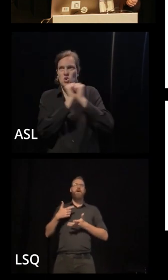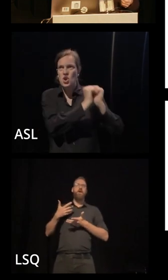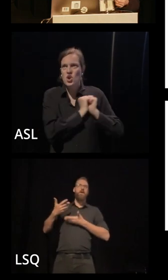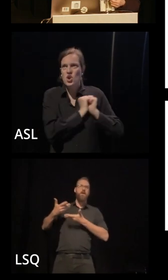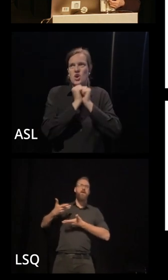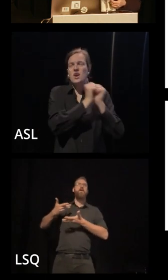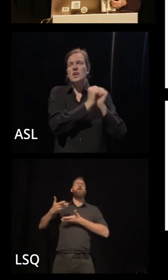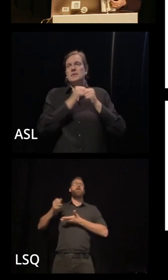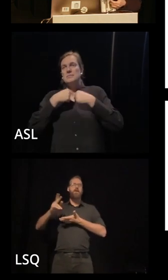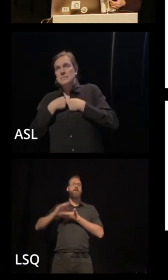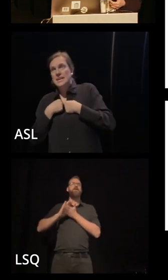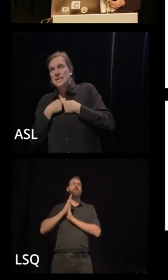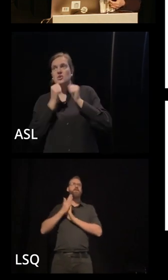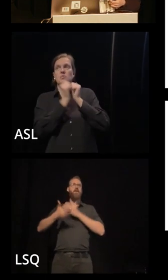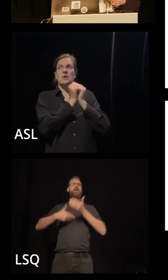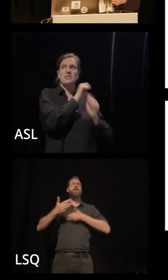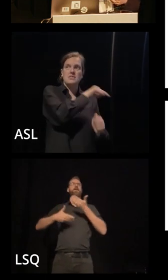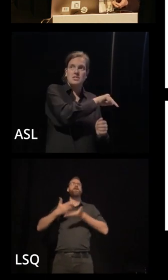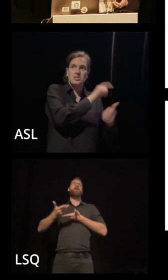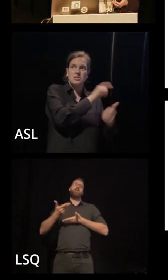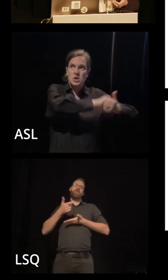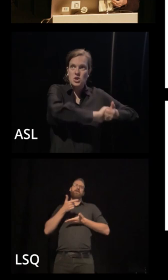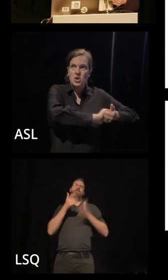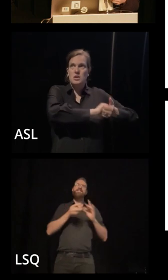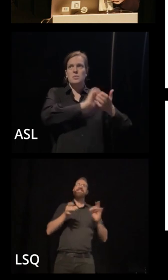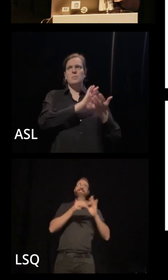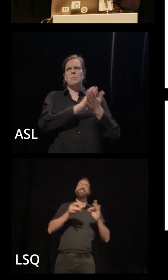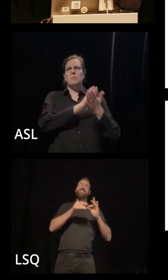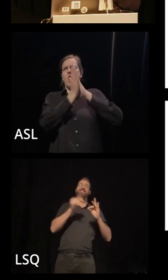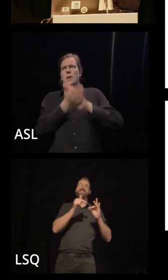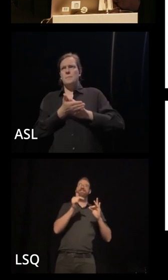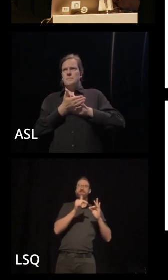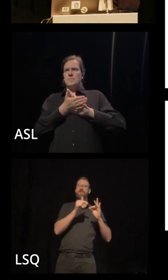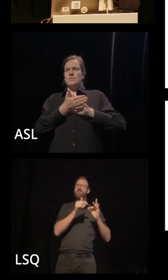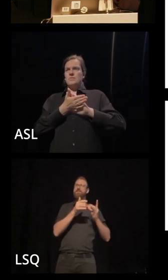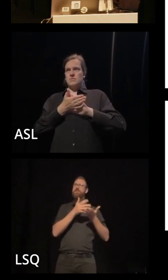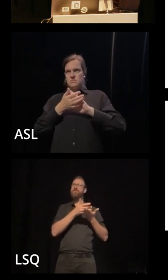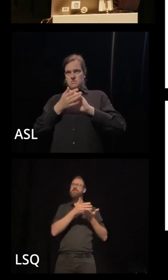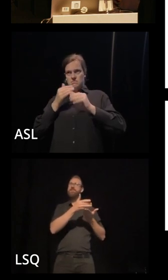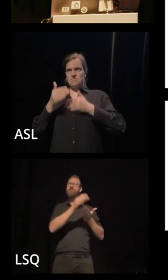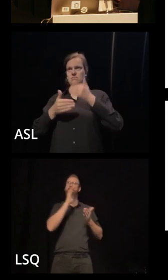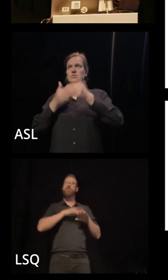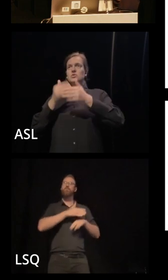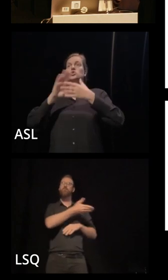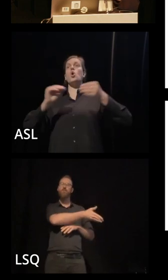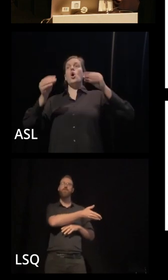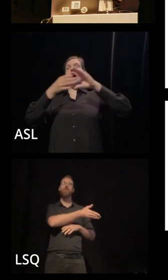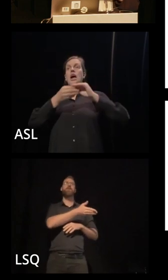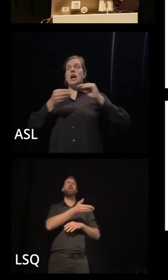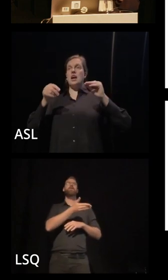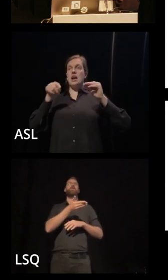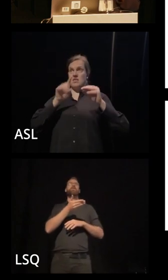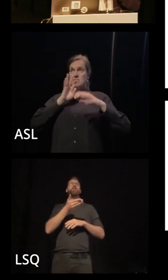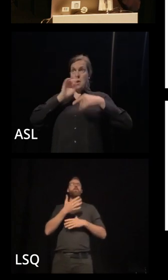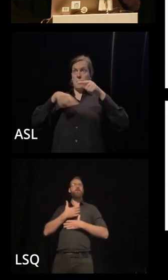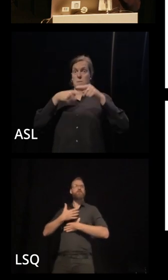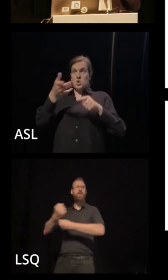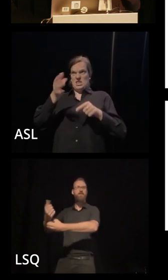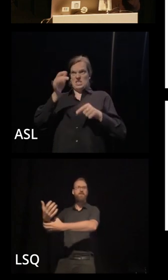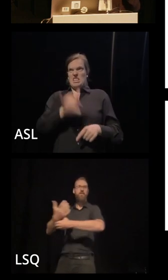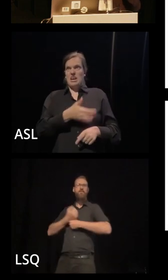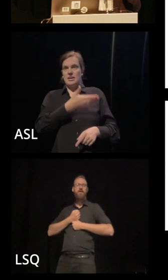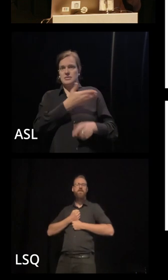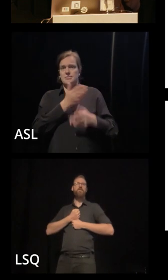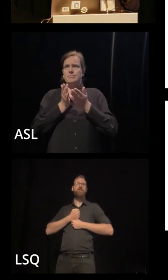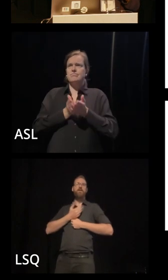dernières années, qui sont également la source du récit. Parce que ces liens, ils sont teintés à la fois de confiance,